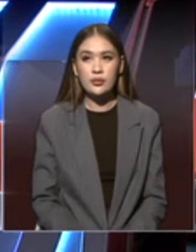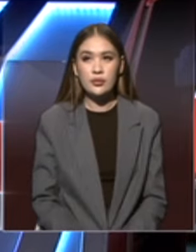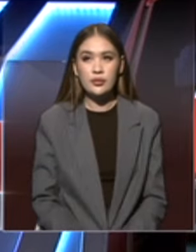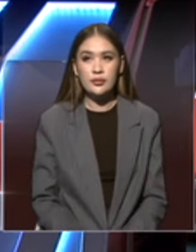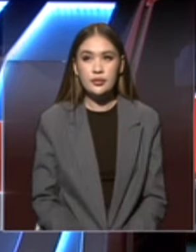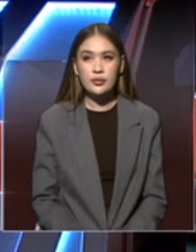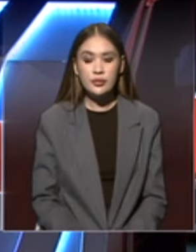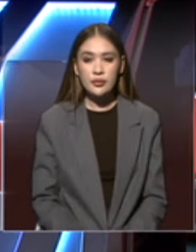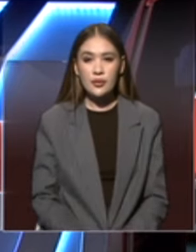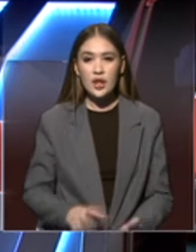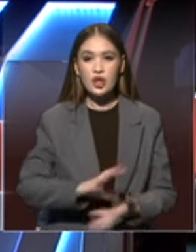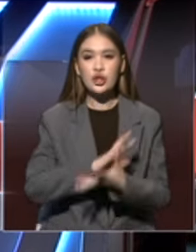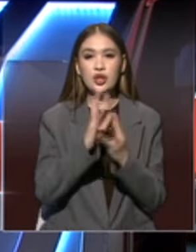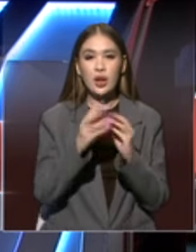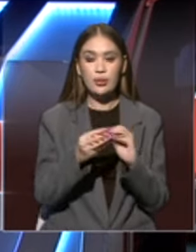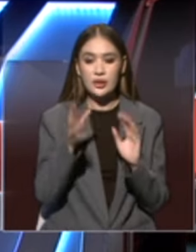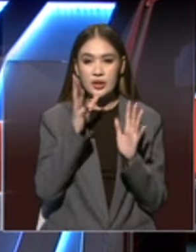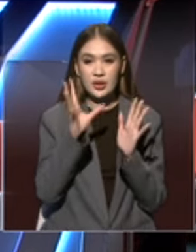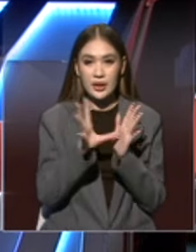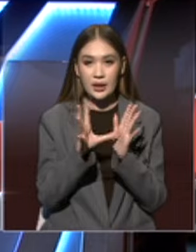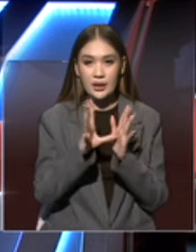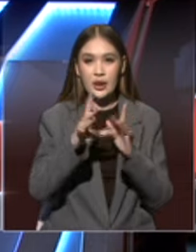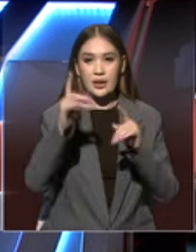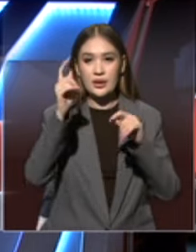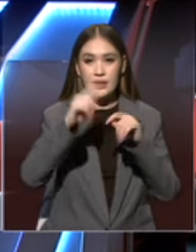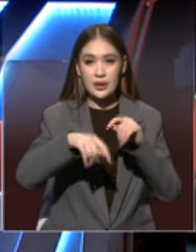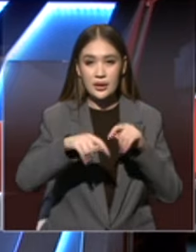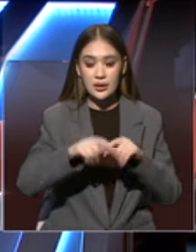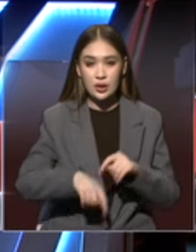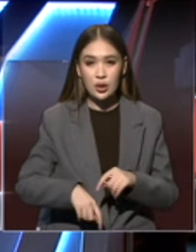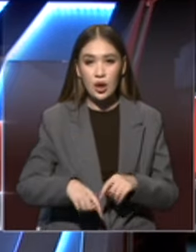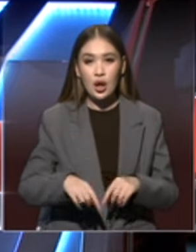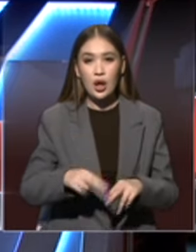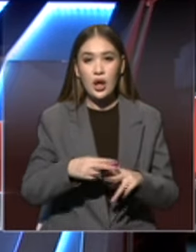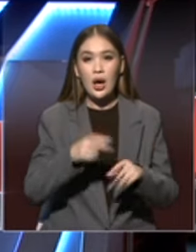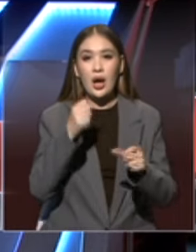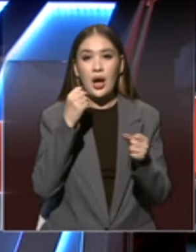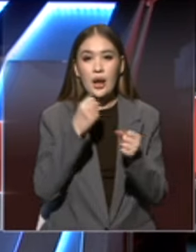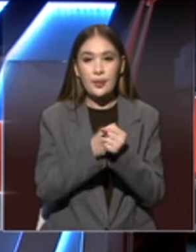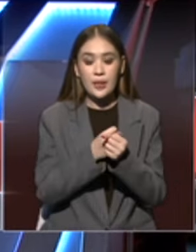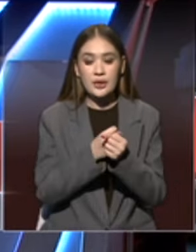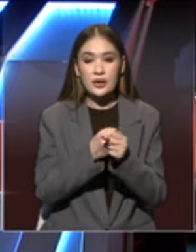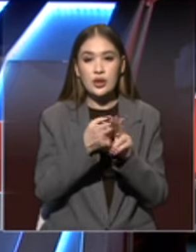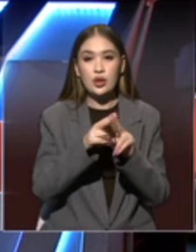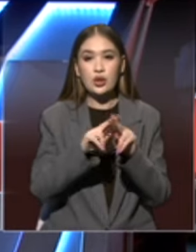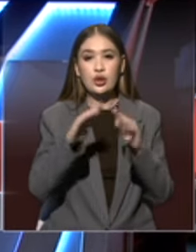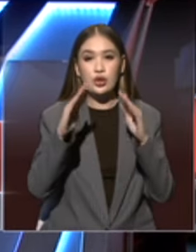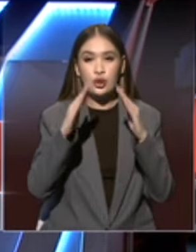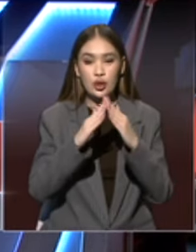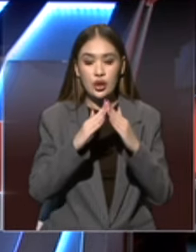Жалпы техникалық тексеру ол құрылыс енді апатты жағдайға тұрғын үйді,